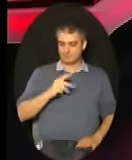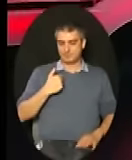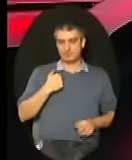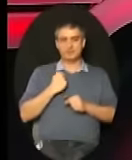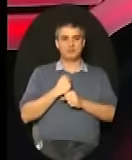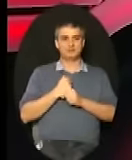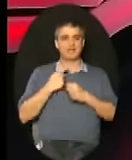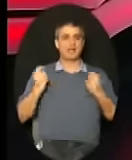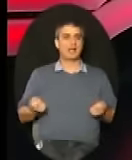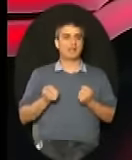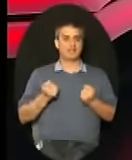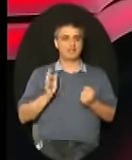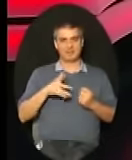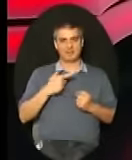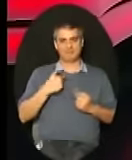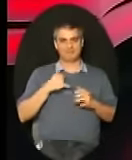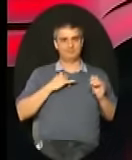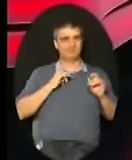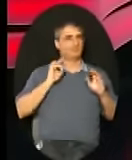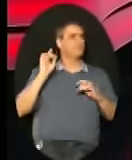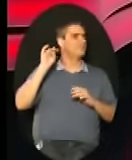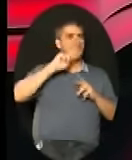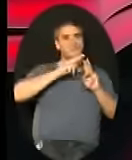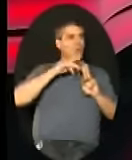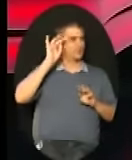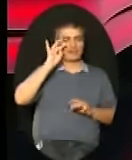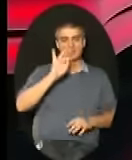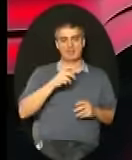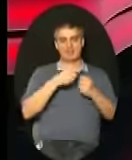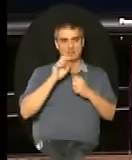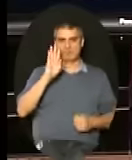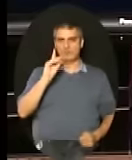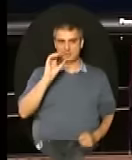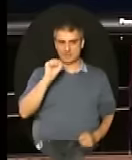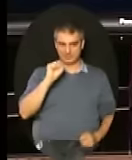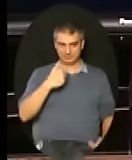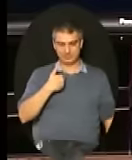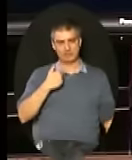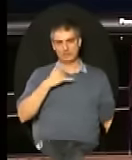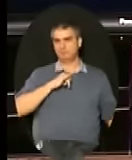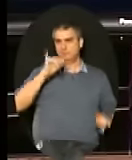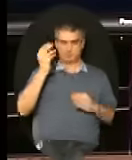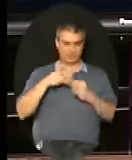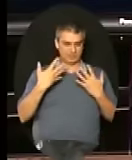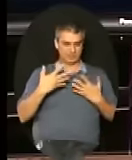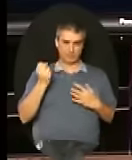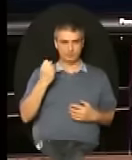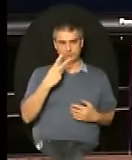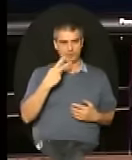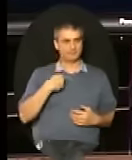מנהלת קמפיין גם בנסיעות וגם בכל מקום בעולם נגד ה-BDS, אני גם נוסעת לחול עוד 10 ימים,